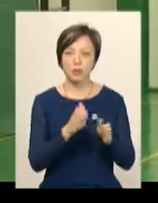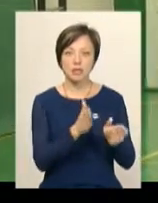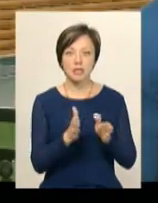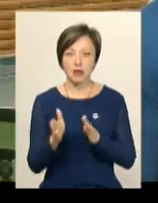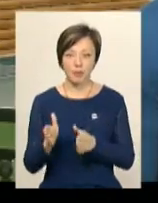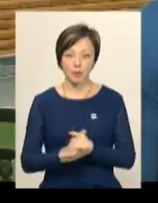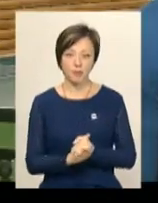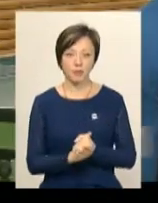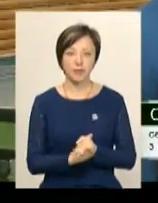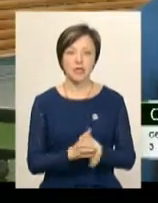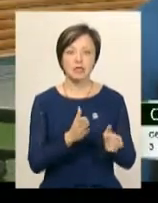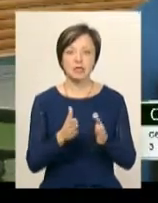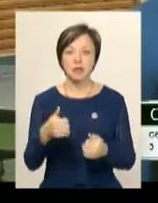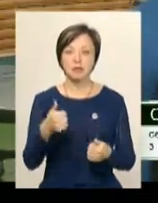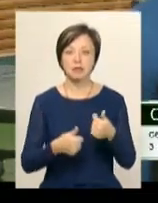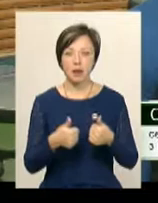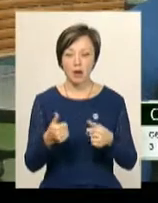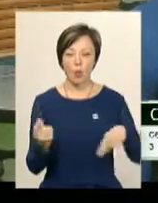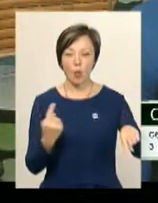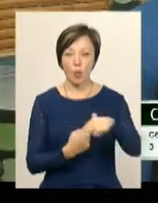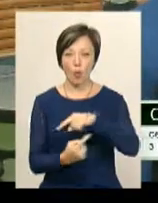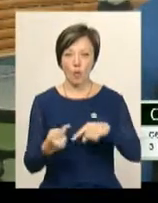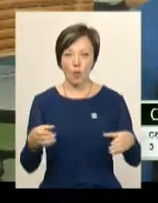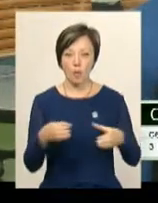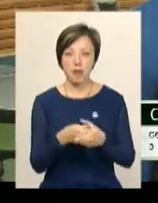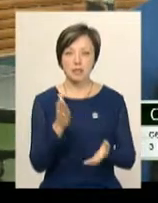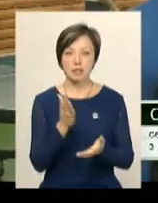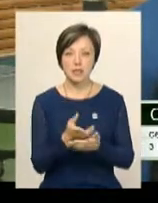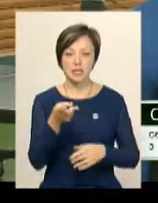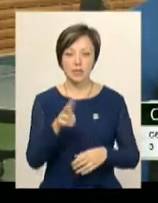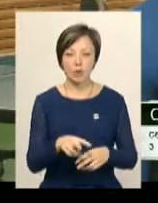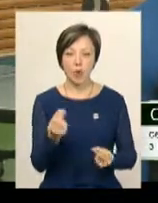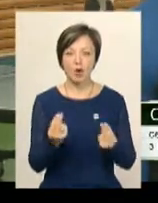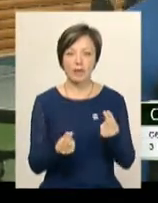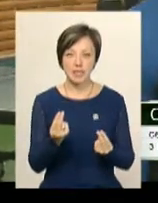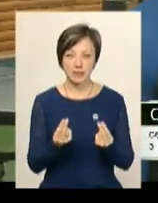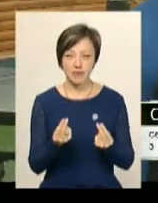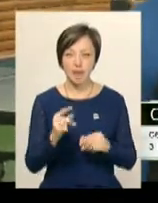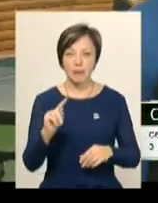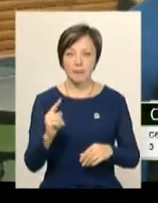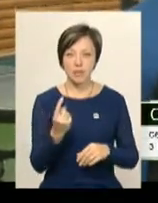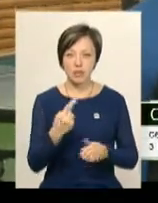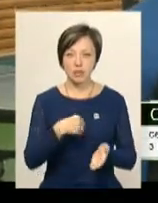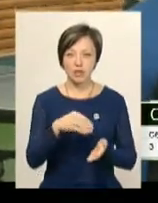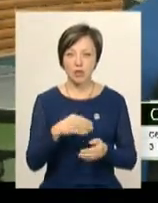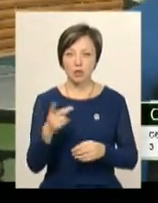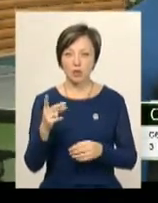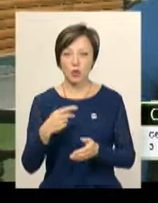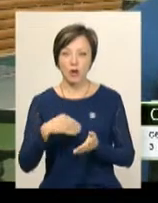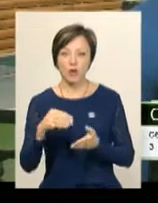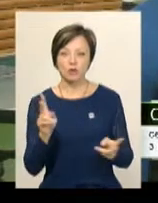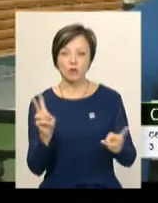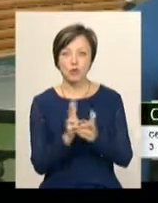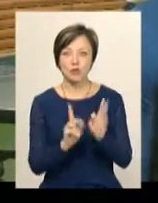системою. Система змагань колова. Команда складається з двох гравців. Перша ракетка, друга ракетка.